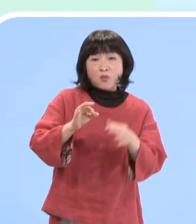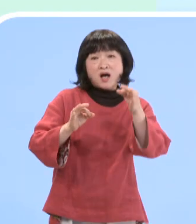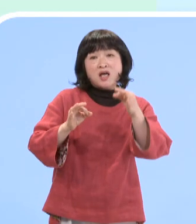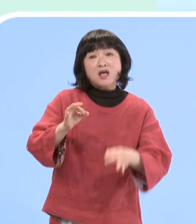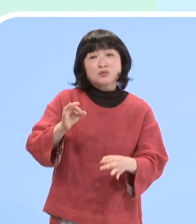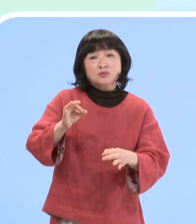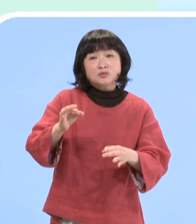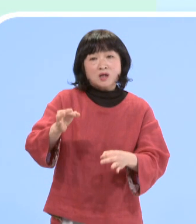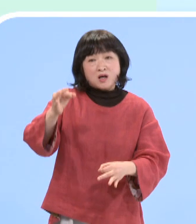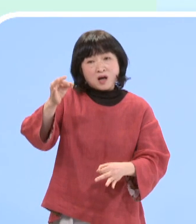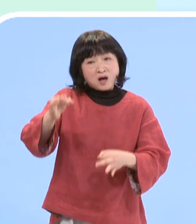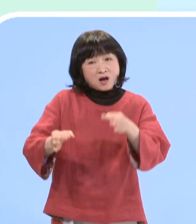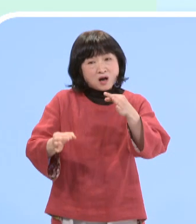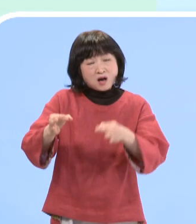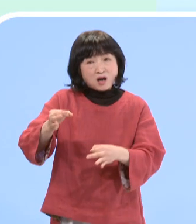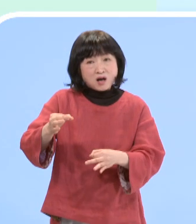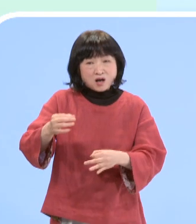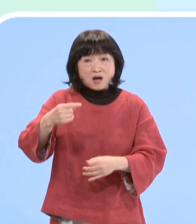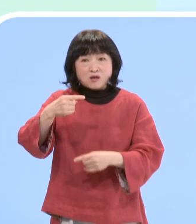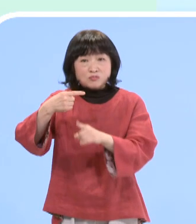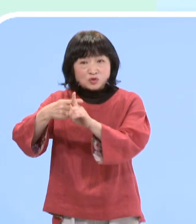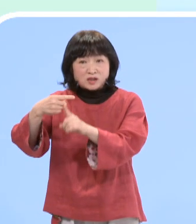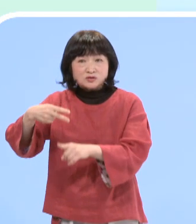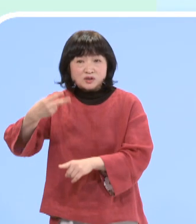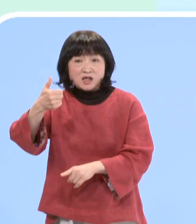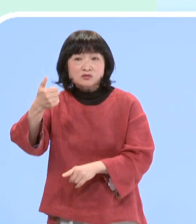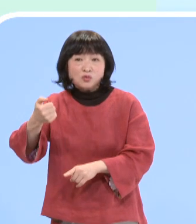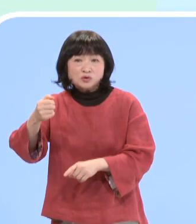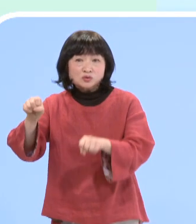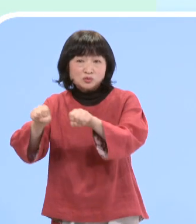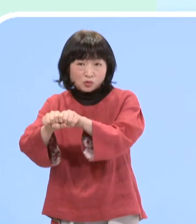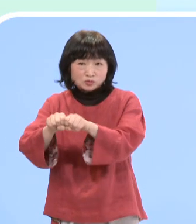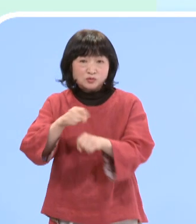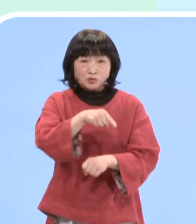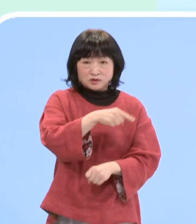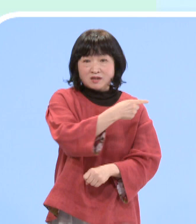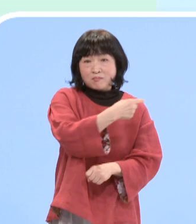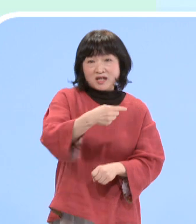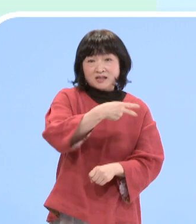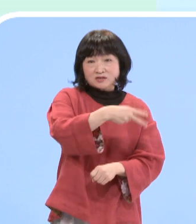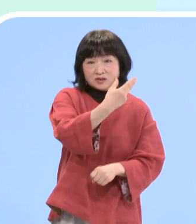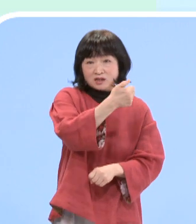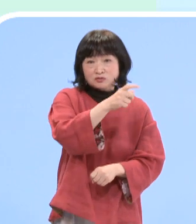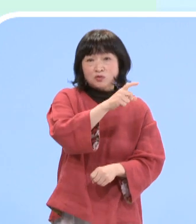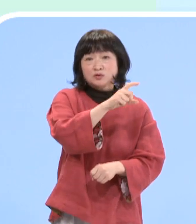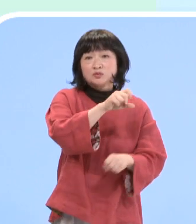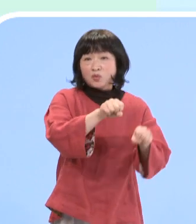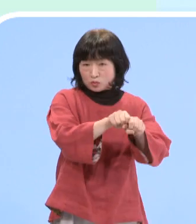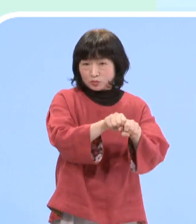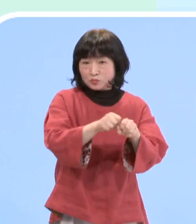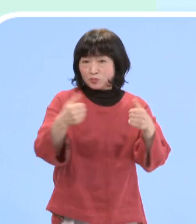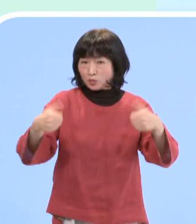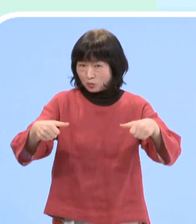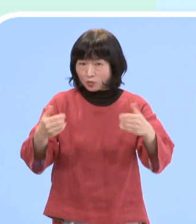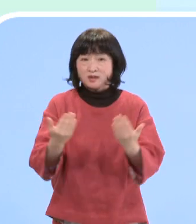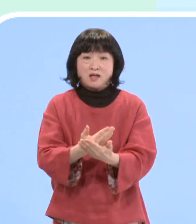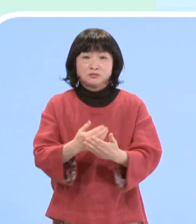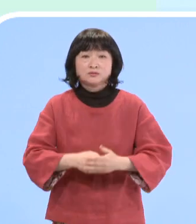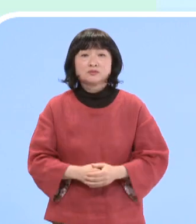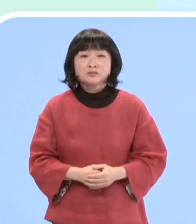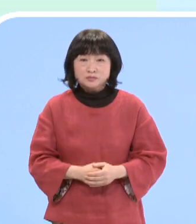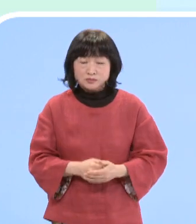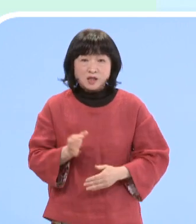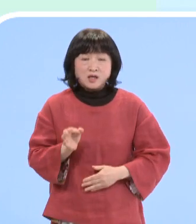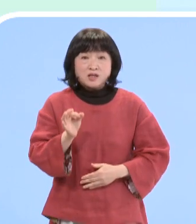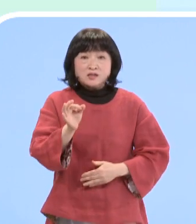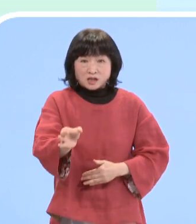プラス250億マイナス250億ということになっています。で、歳出の方はですね、